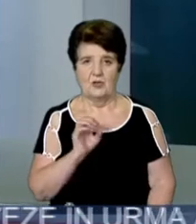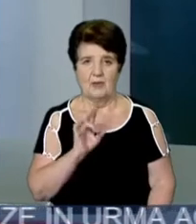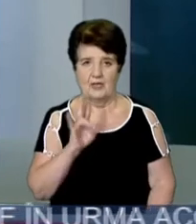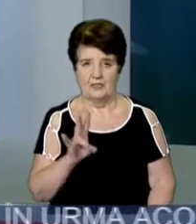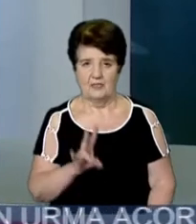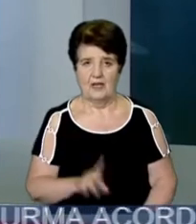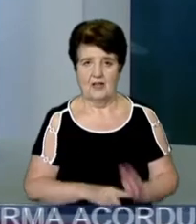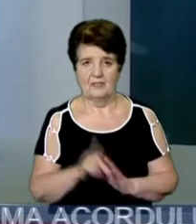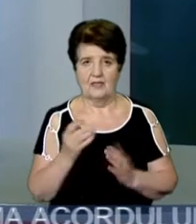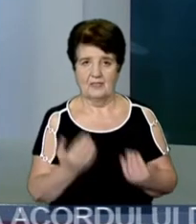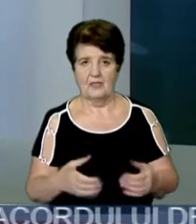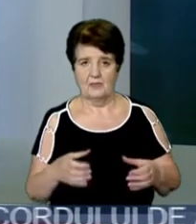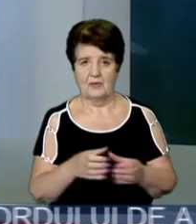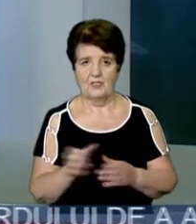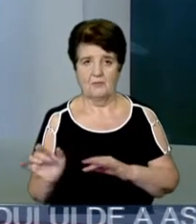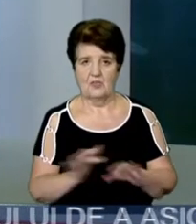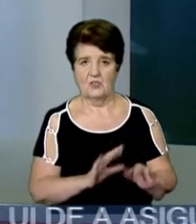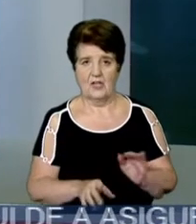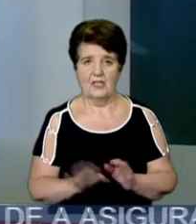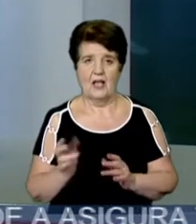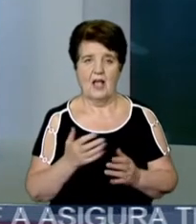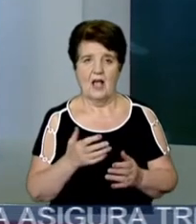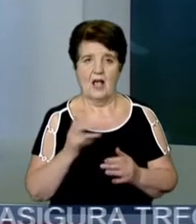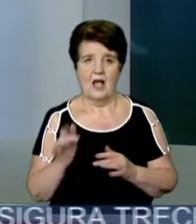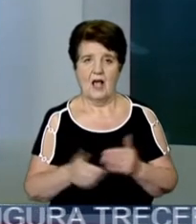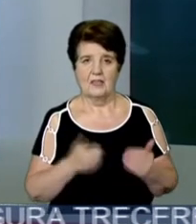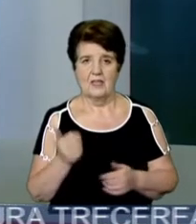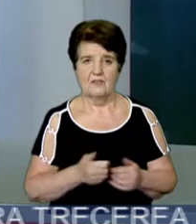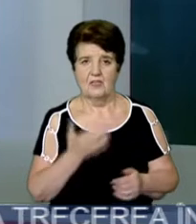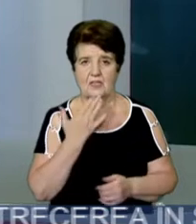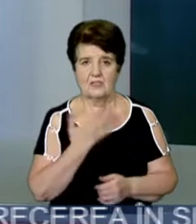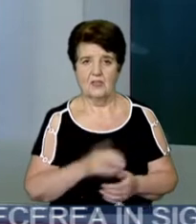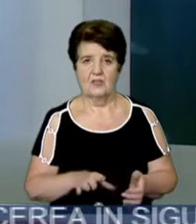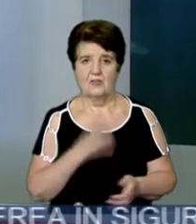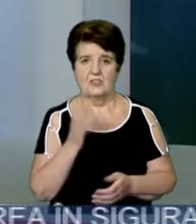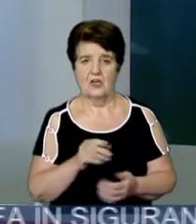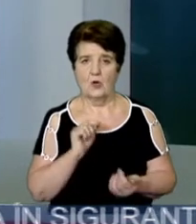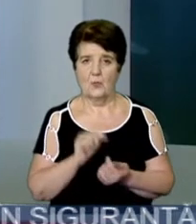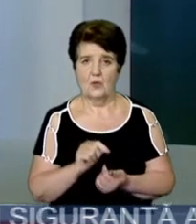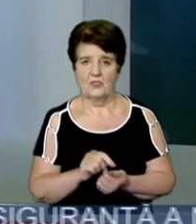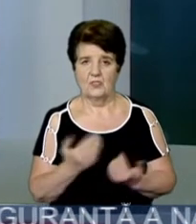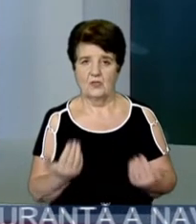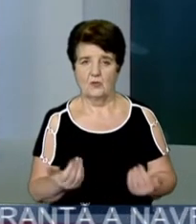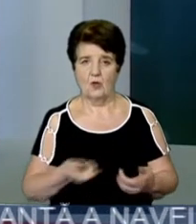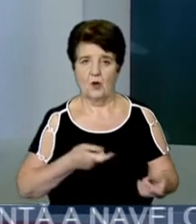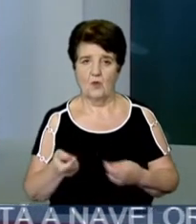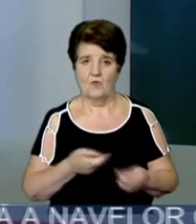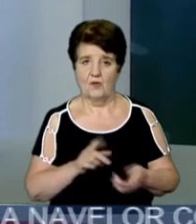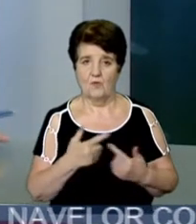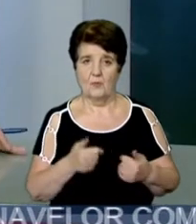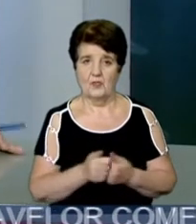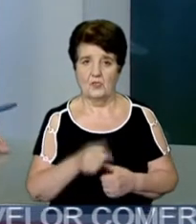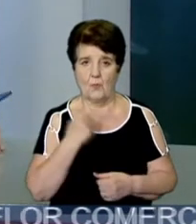Ion Ceban a lansat astăzi Partidul Mișcare Alternativă Națională, despre care spune că se va afla în opoziție față de actuala guvernare.